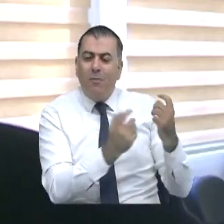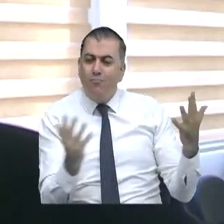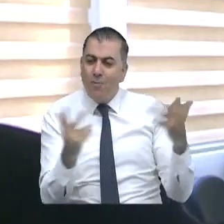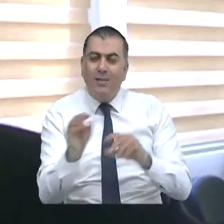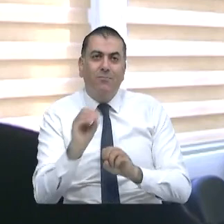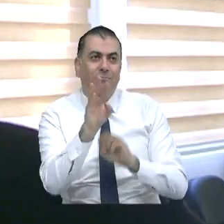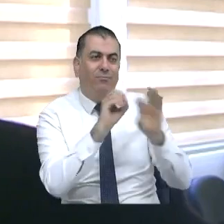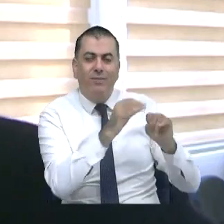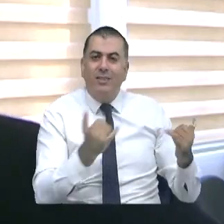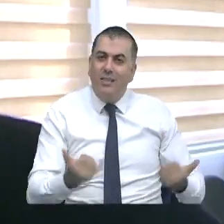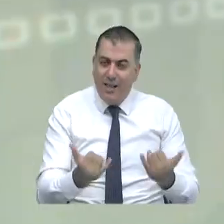متوقعه تكون في المدينه الصناعيه قريبه